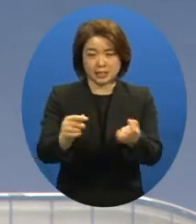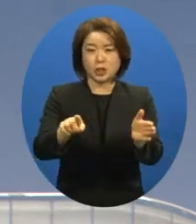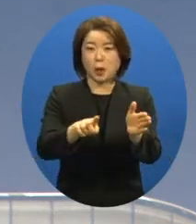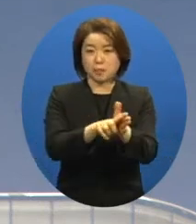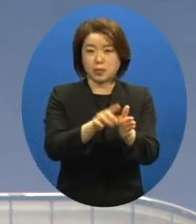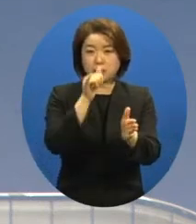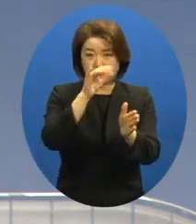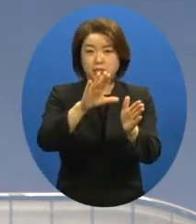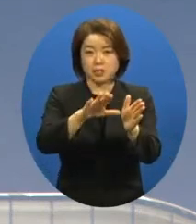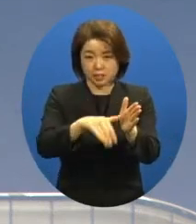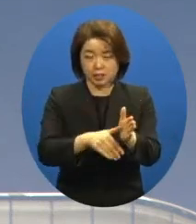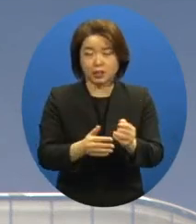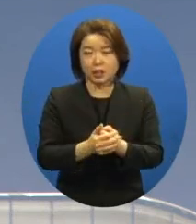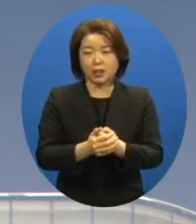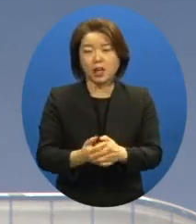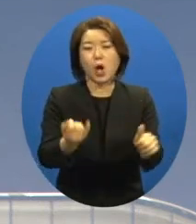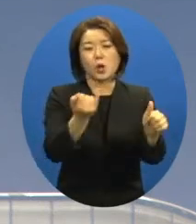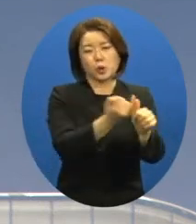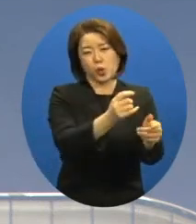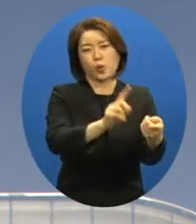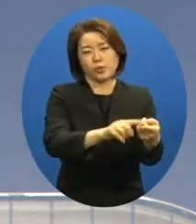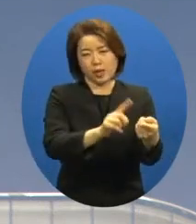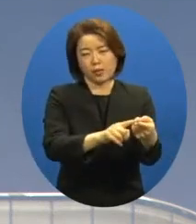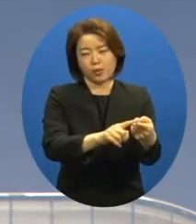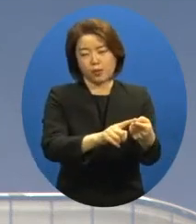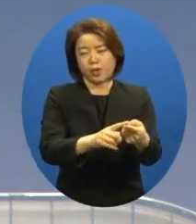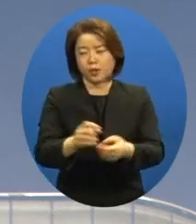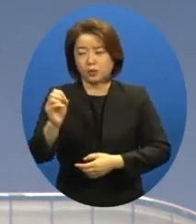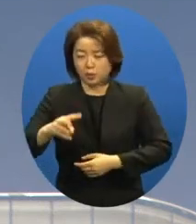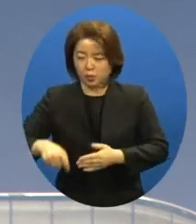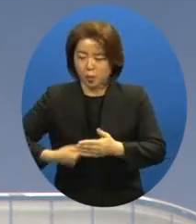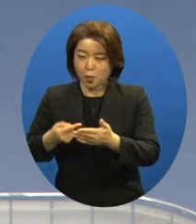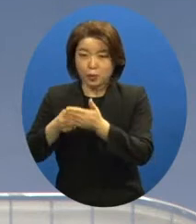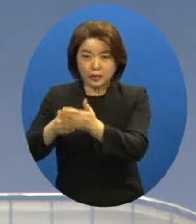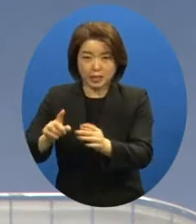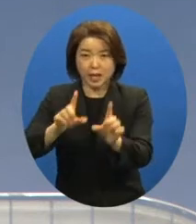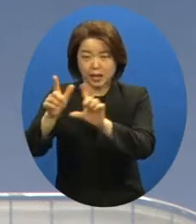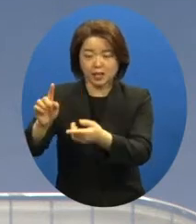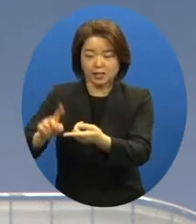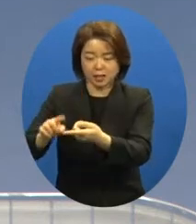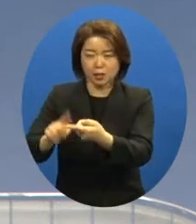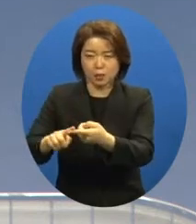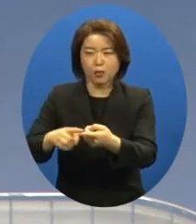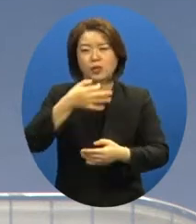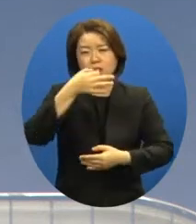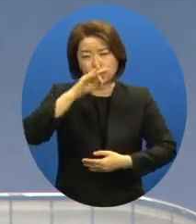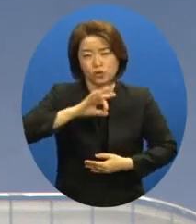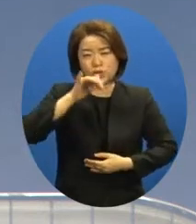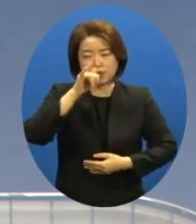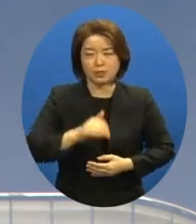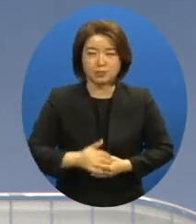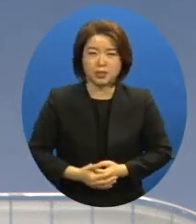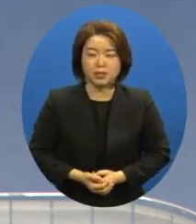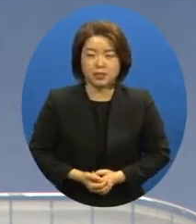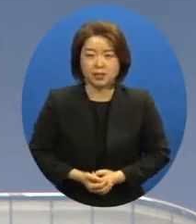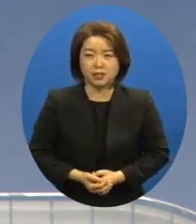때 결혼은 결혼대로 유익하고 독신으로 사는 건 독신으로 사는 것도 유익한 것입니다.